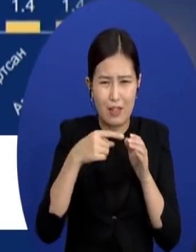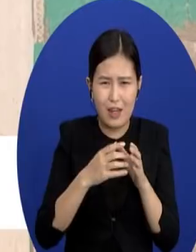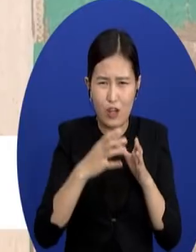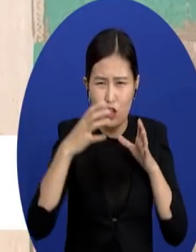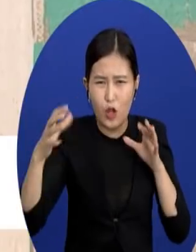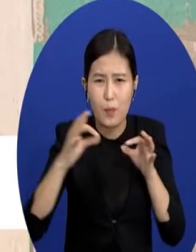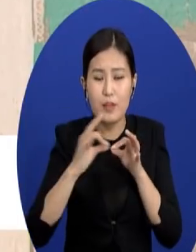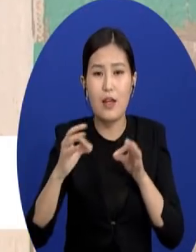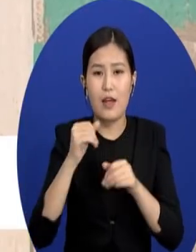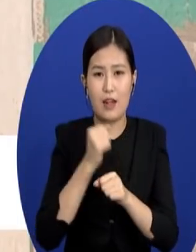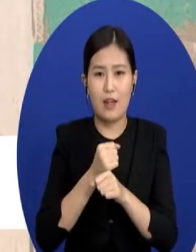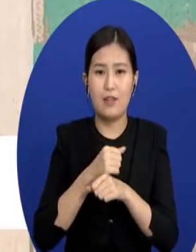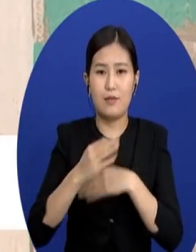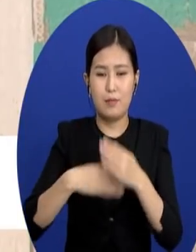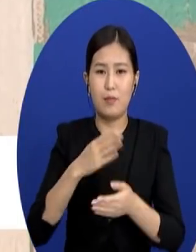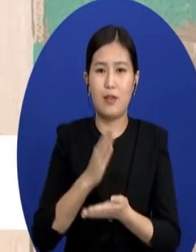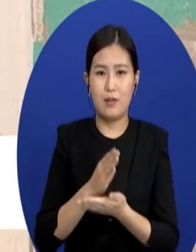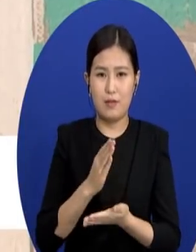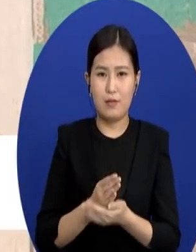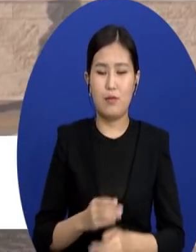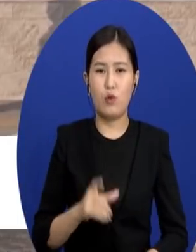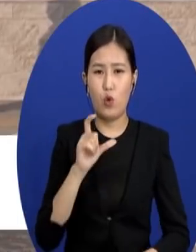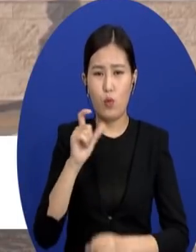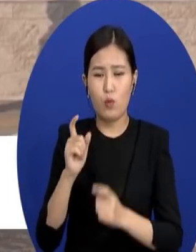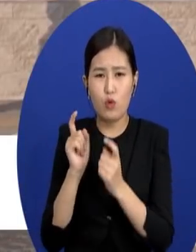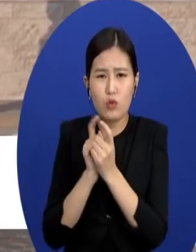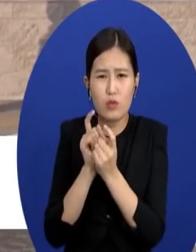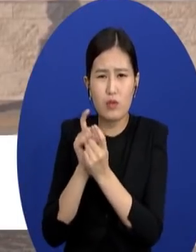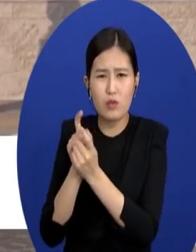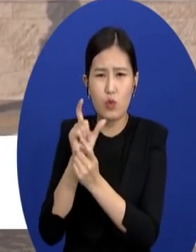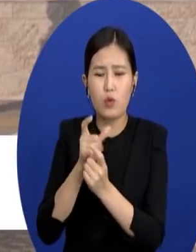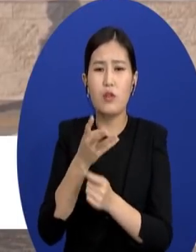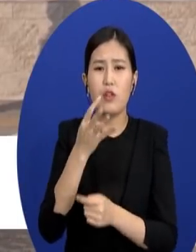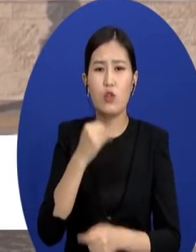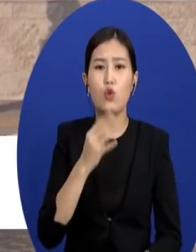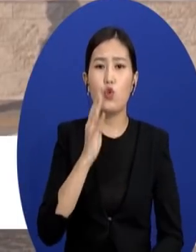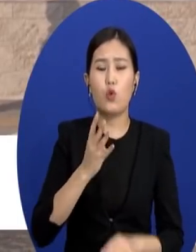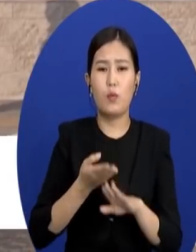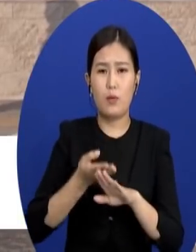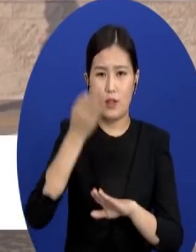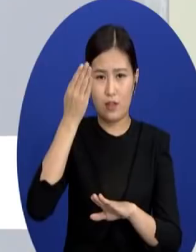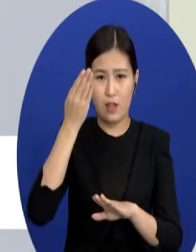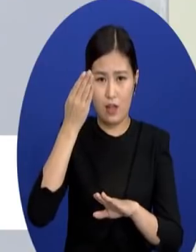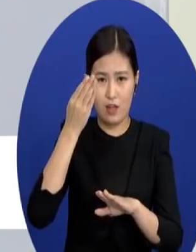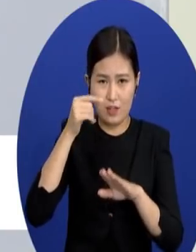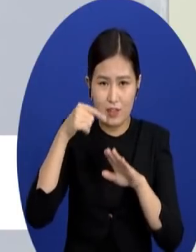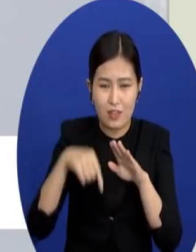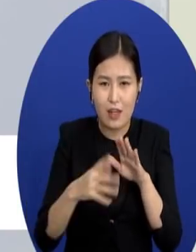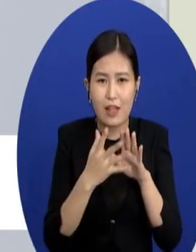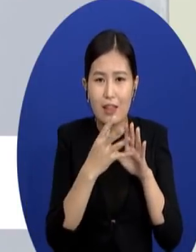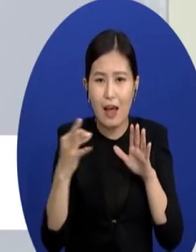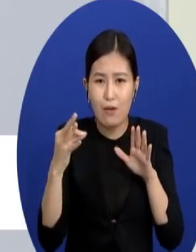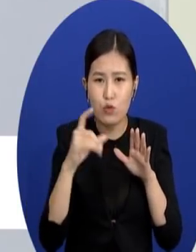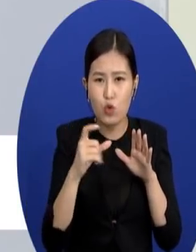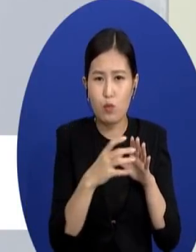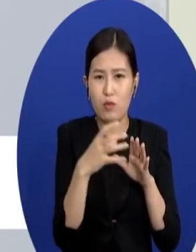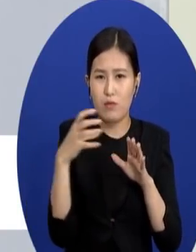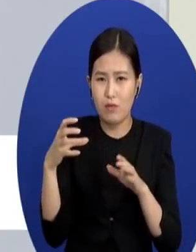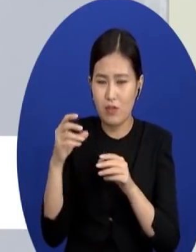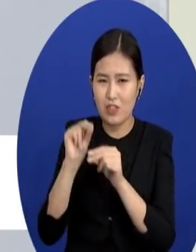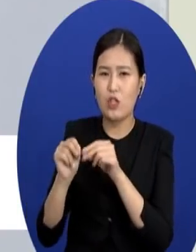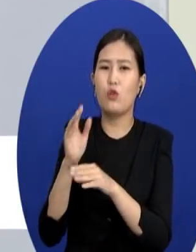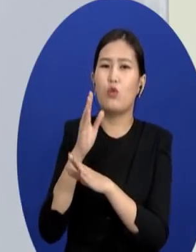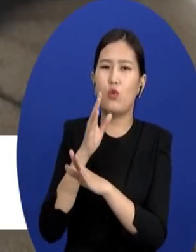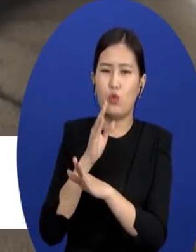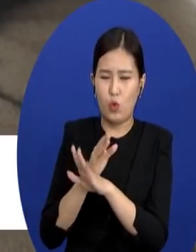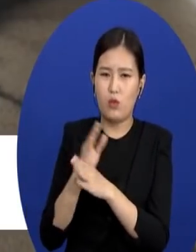ажиллаж байна. Батлагдсан тохиолдлуудын ойрын хавталт 4000 гаруй хүн байна. Тэднээс 500 гаруй хүний ажиглалтын хугацаа дуусч гэрийн тусгаарлалт